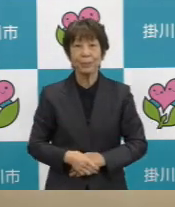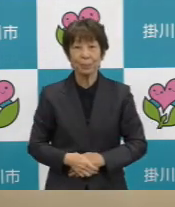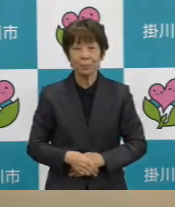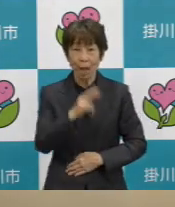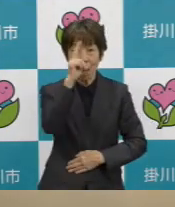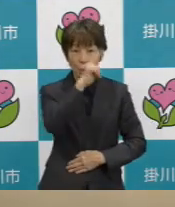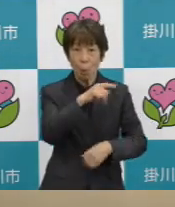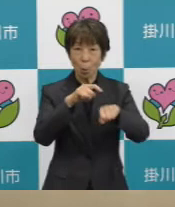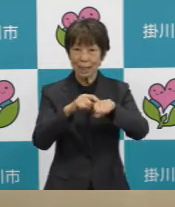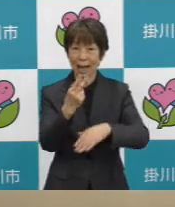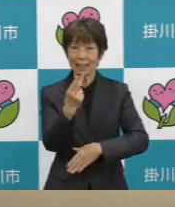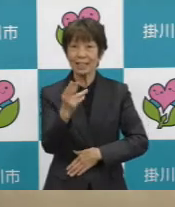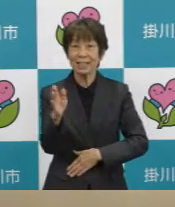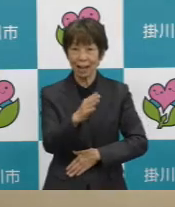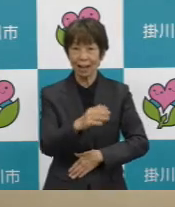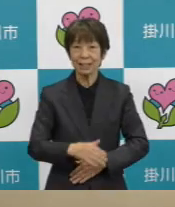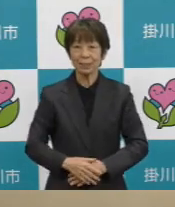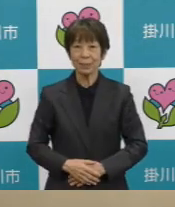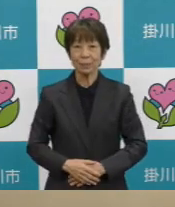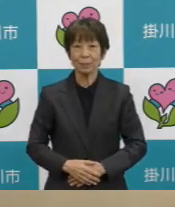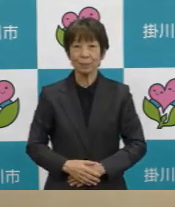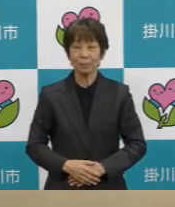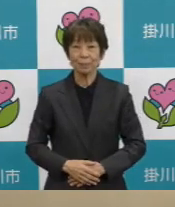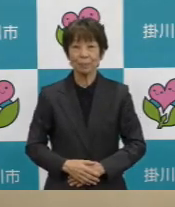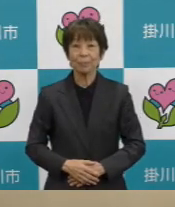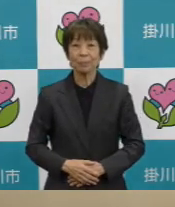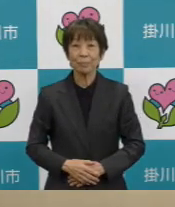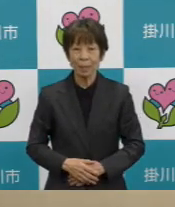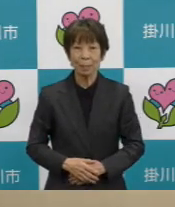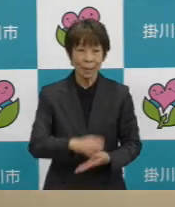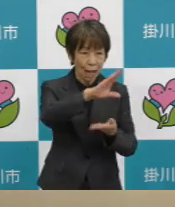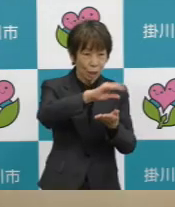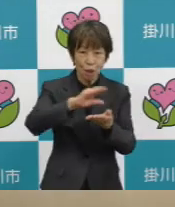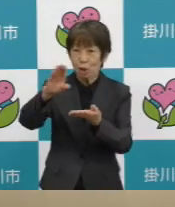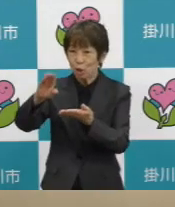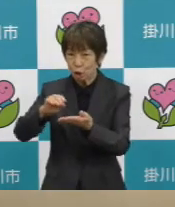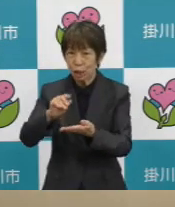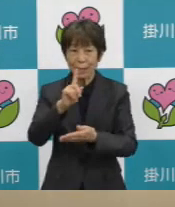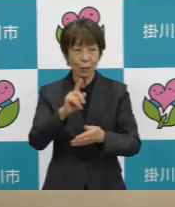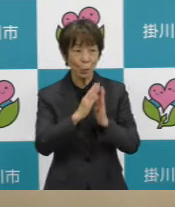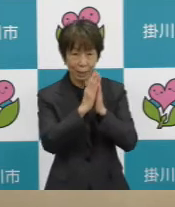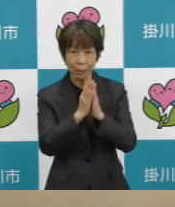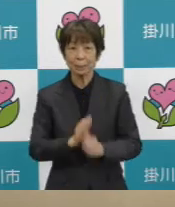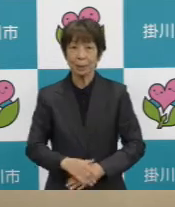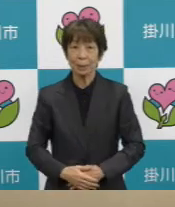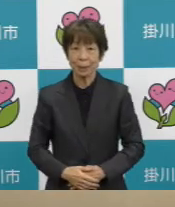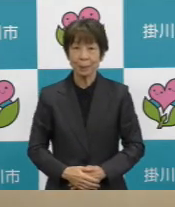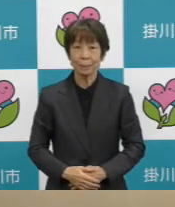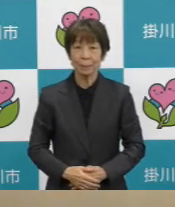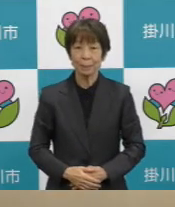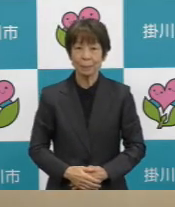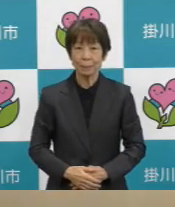。 午後2時になります。また取材方お願いしたいというふうに思います。それ